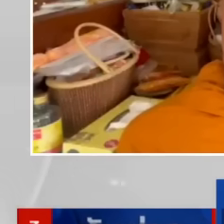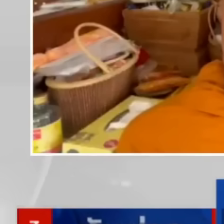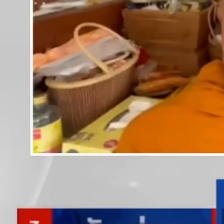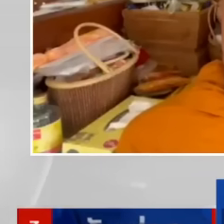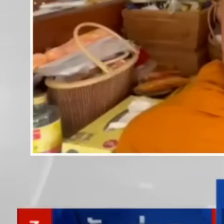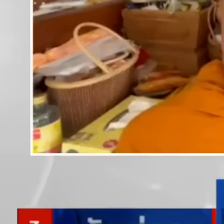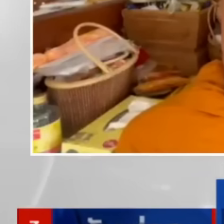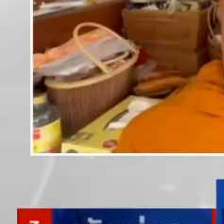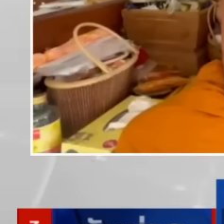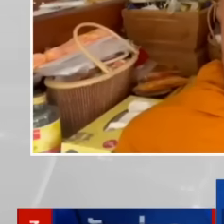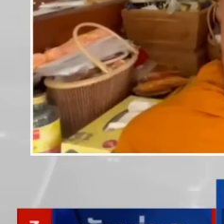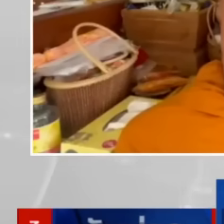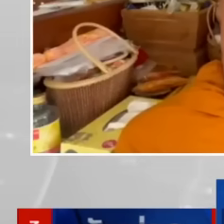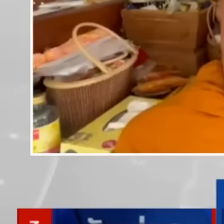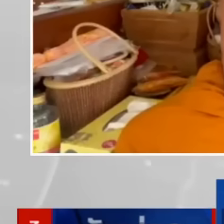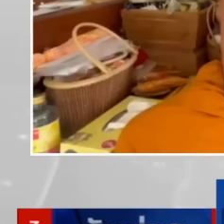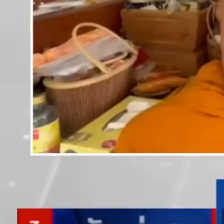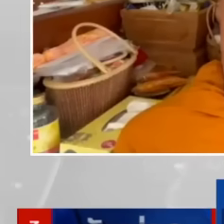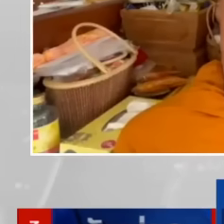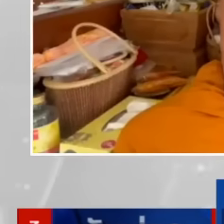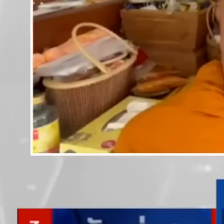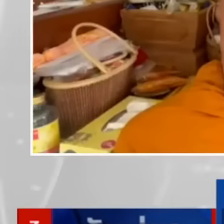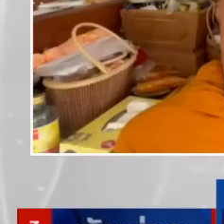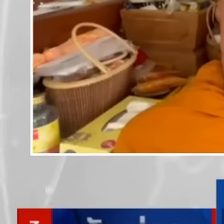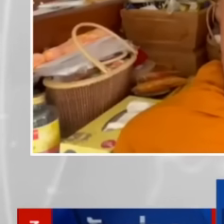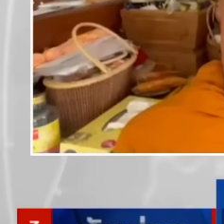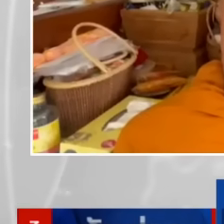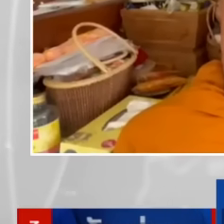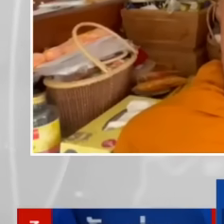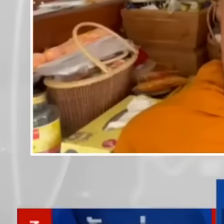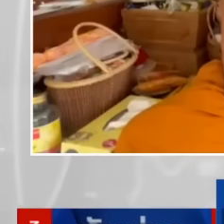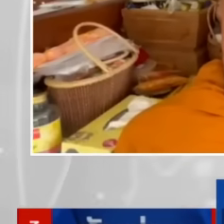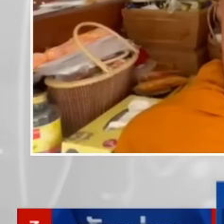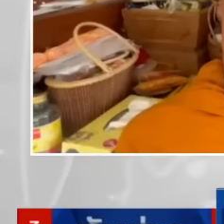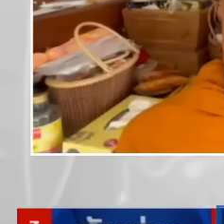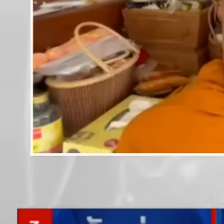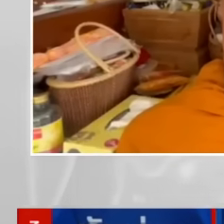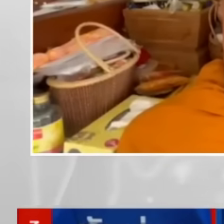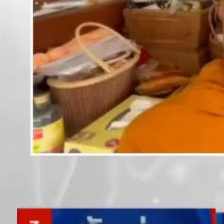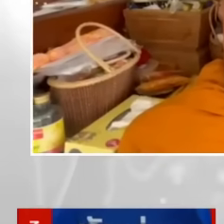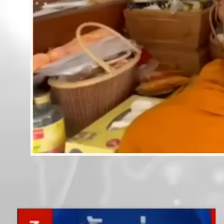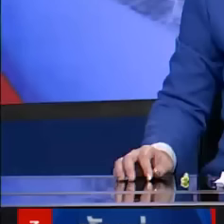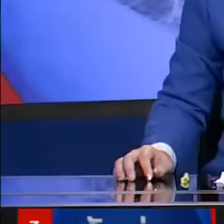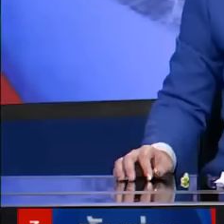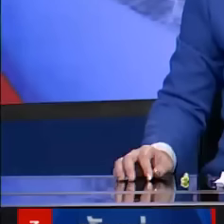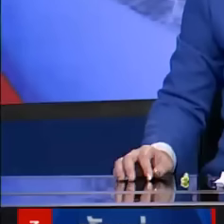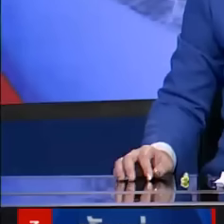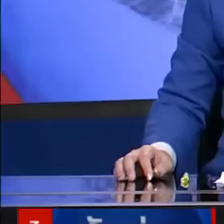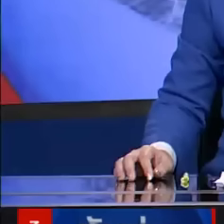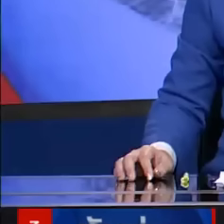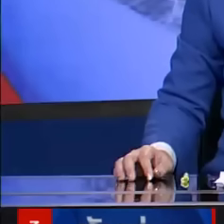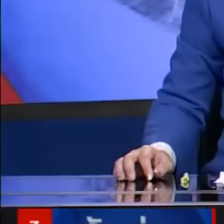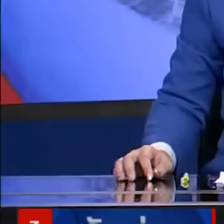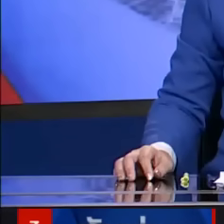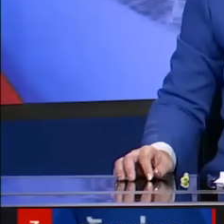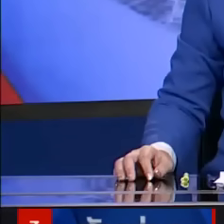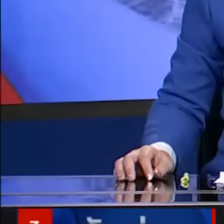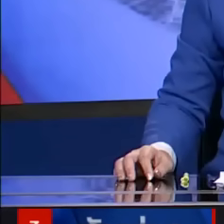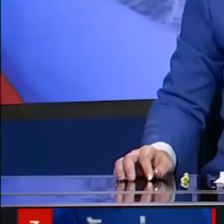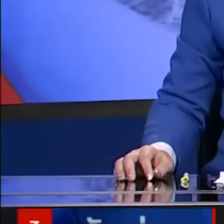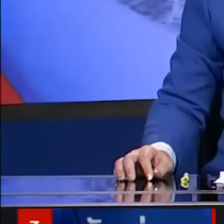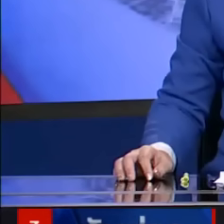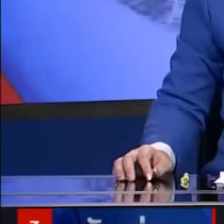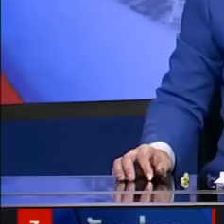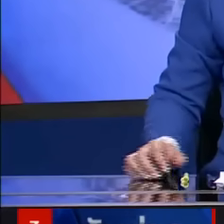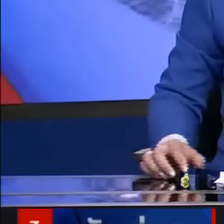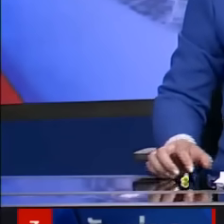วก็จะนำอัฐิของสารวัตรแบงค์ไปลอยอังคารตามความเชื่อค่ะ เอาละค่ะนี่เป็นทั้งหมดนะคะเนชั่นทันข่